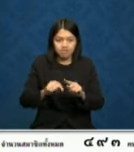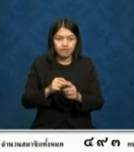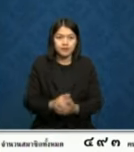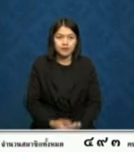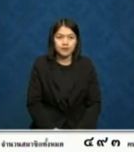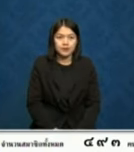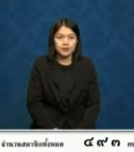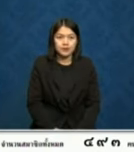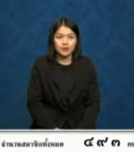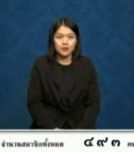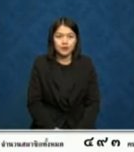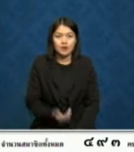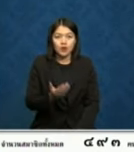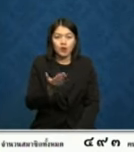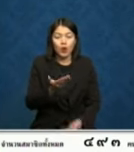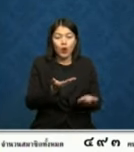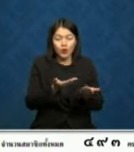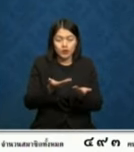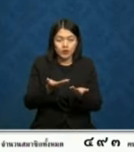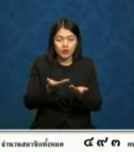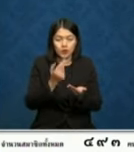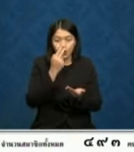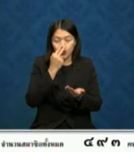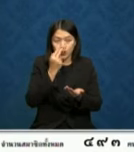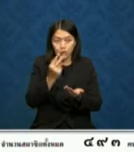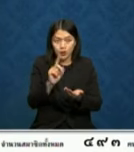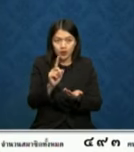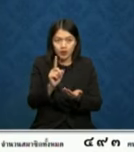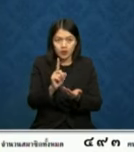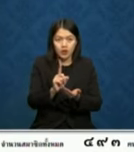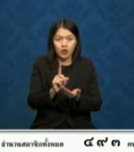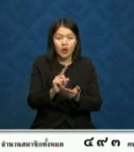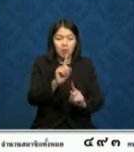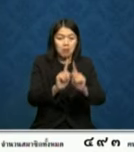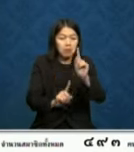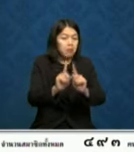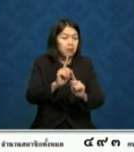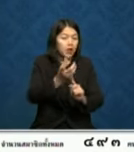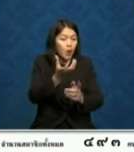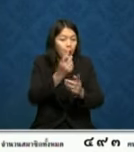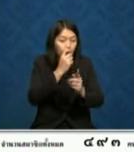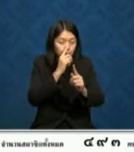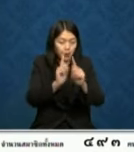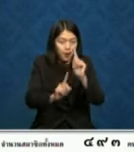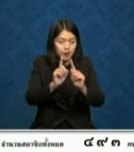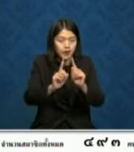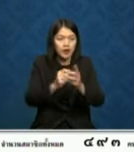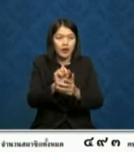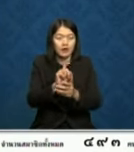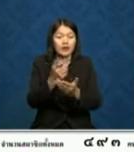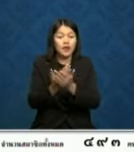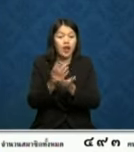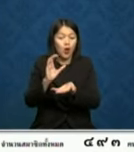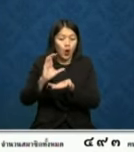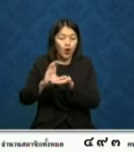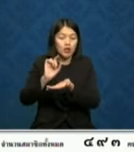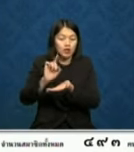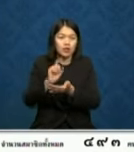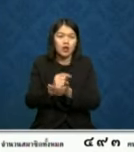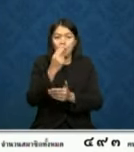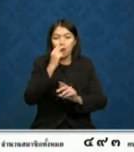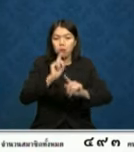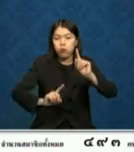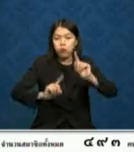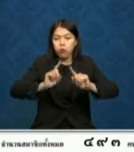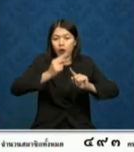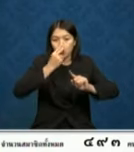ดังนั้นดิฉันจะขอเชิญชวนดูในส่วนของตัวชี้วัดที่เกี่ยวข้องกับเงินก้อนดังกล่าวค่ะในที่นี้ตัวชี้